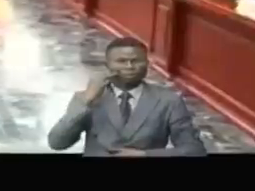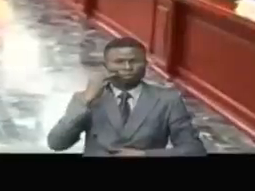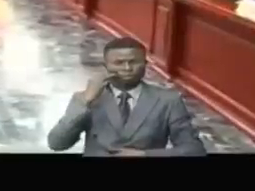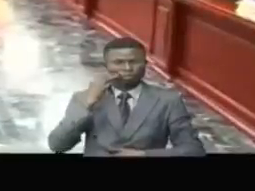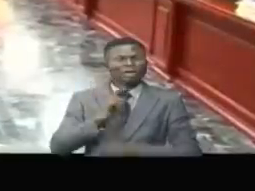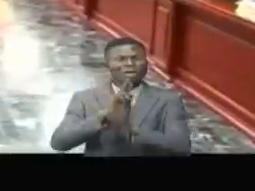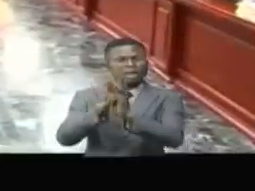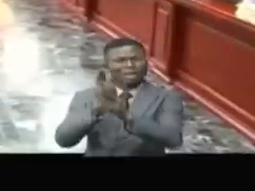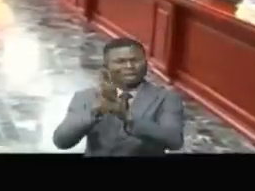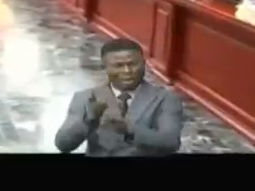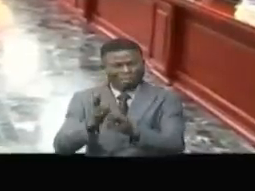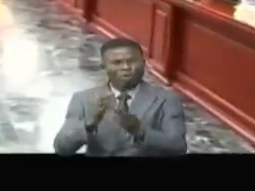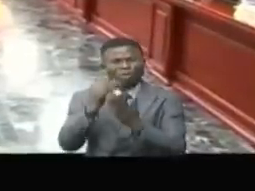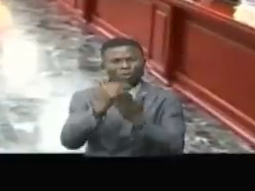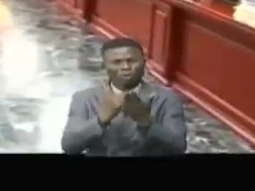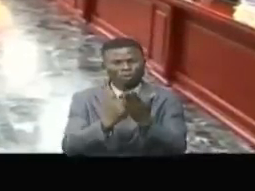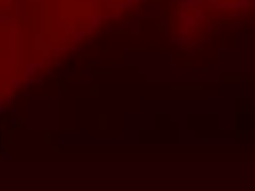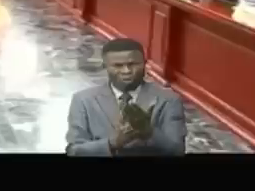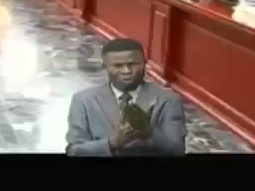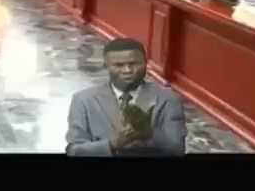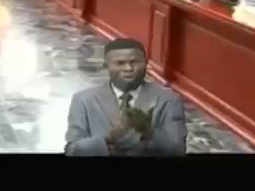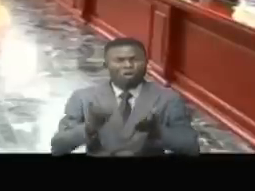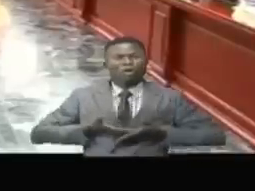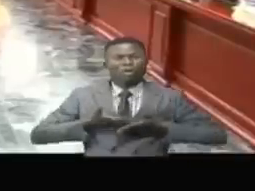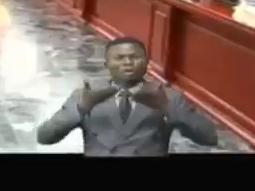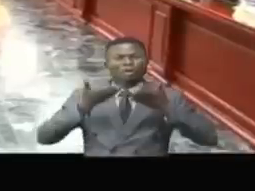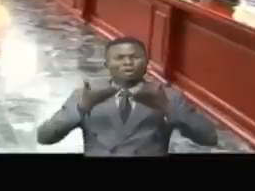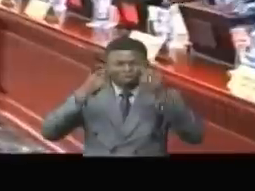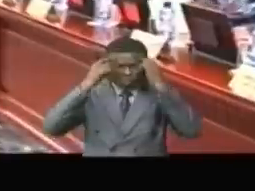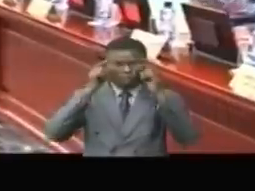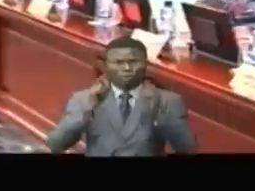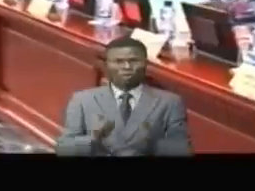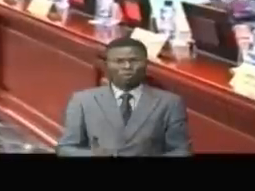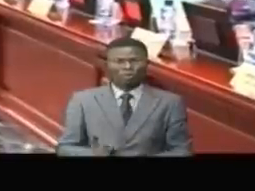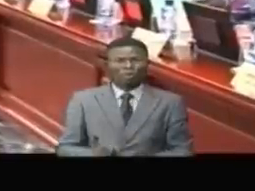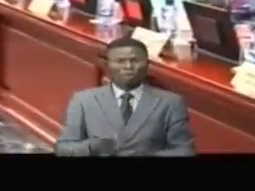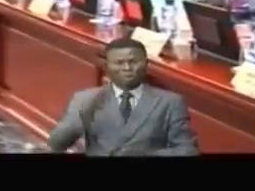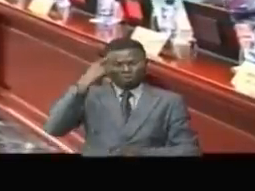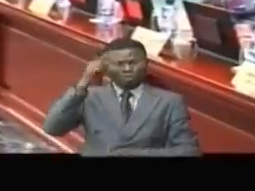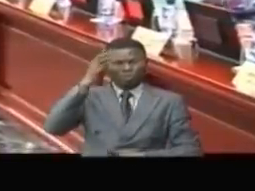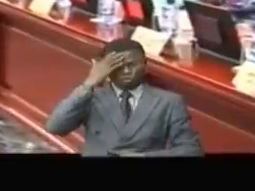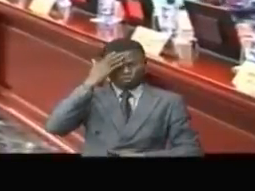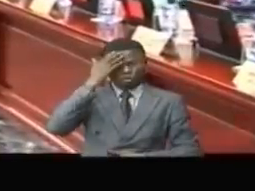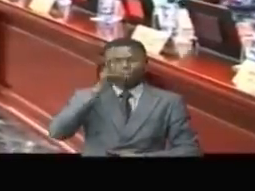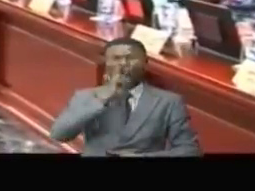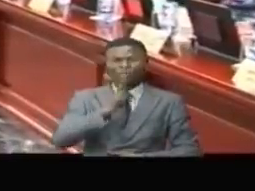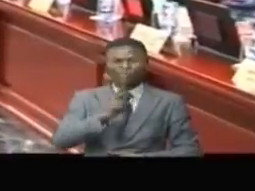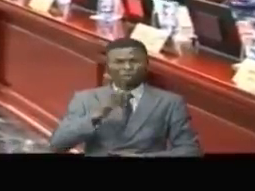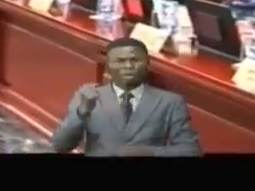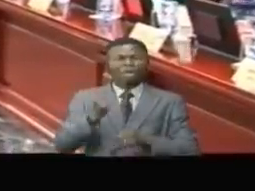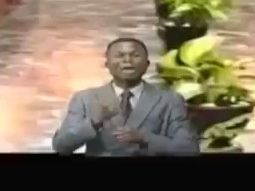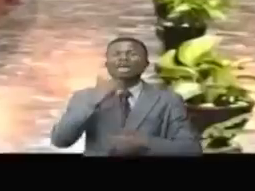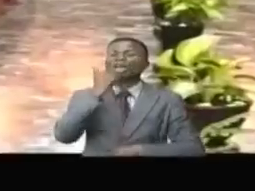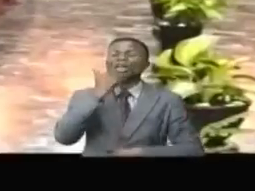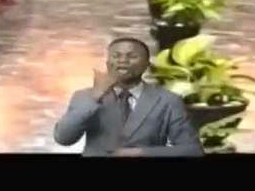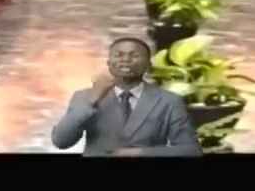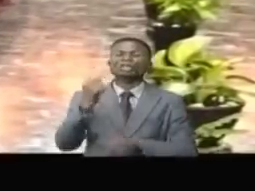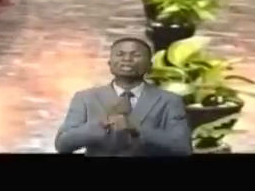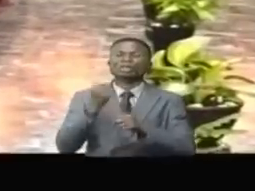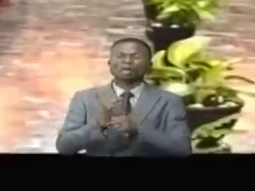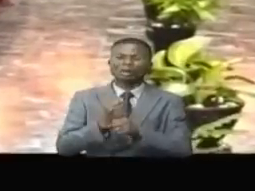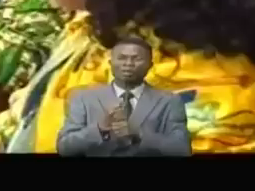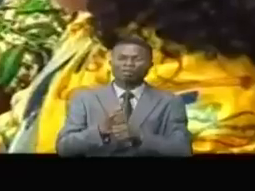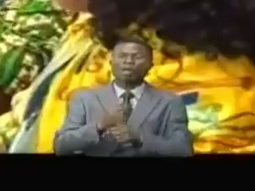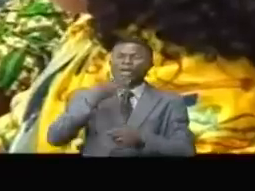état des lieux ainsi que des propositions des mesures afin de s'assurer que les opérateurs économiques évoluant dans